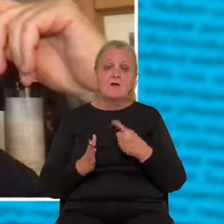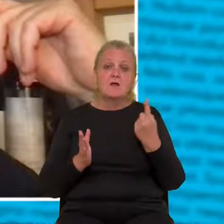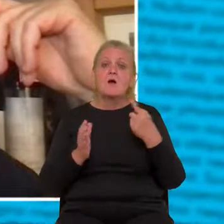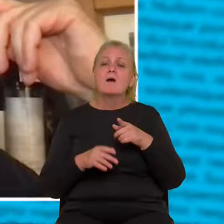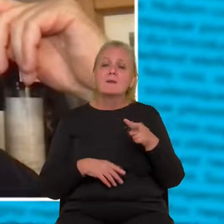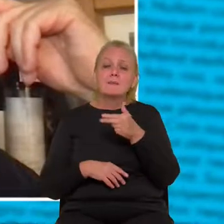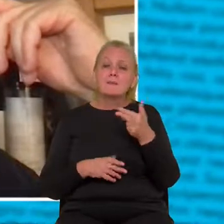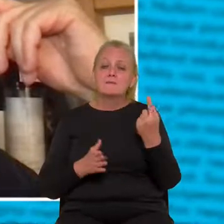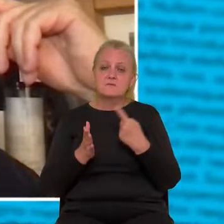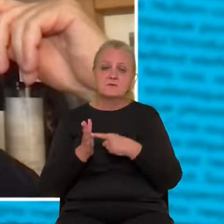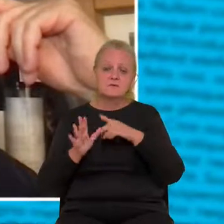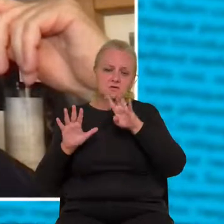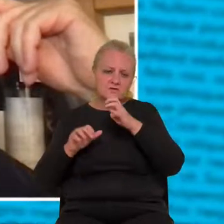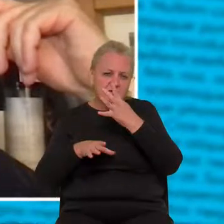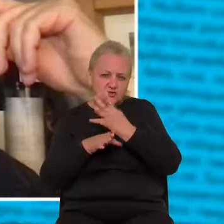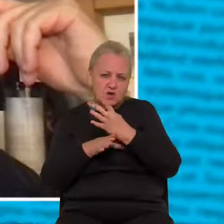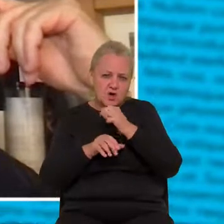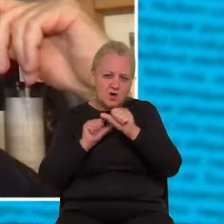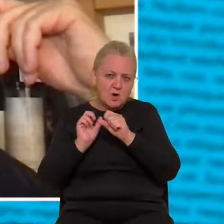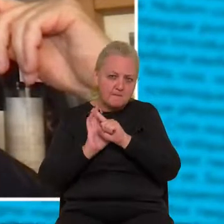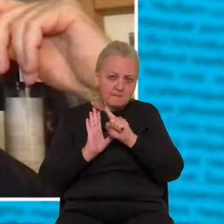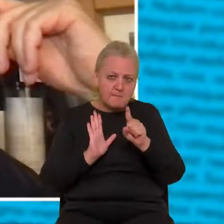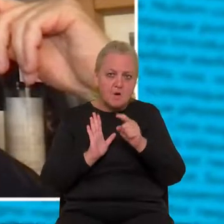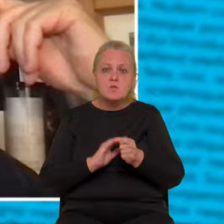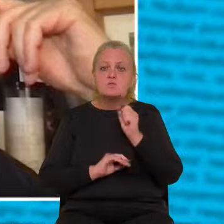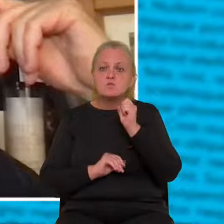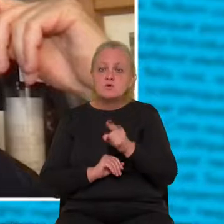40., 1940,